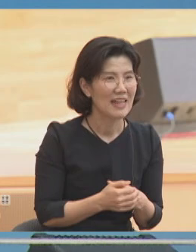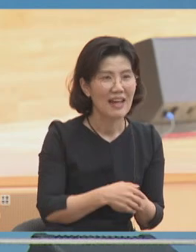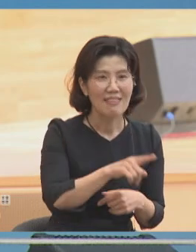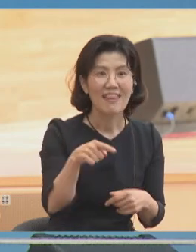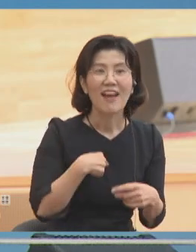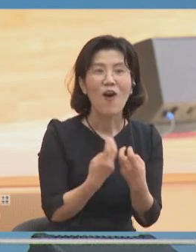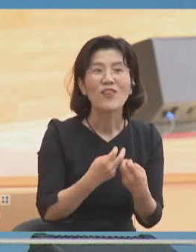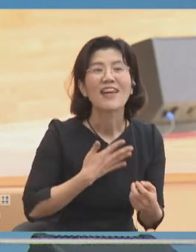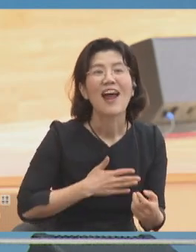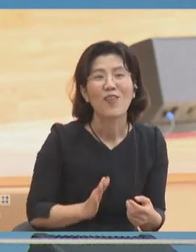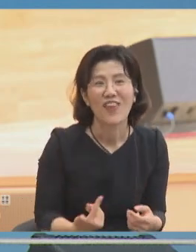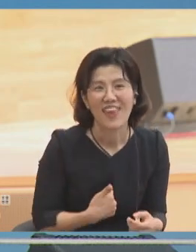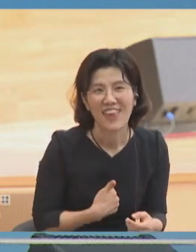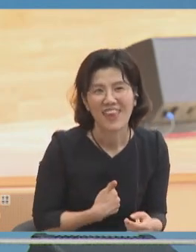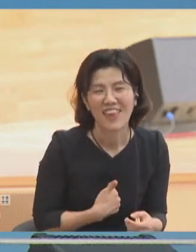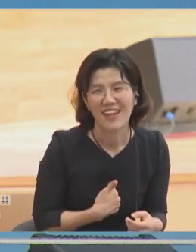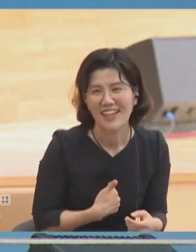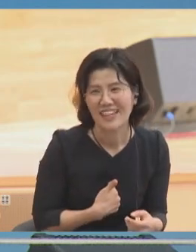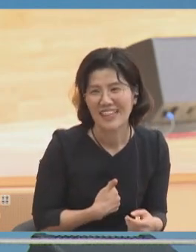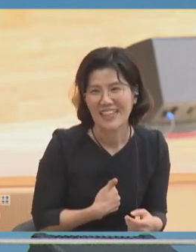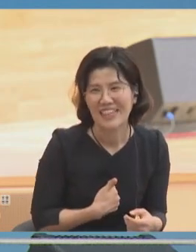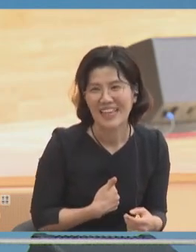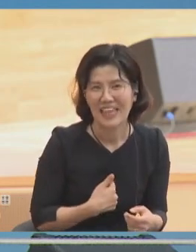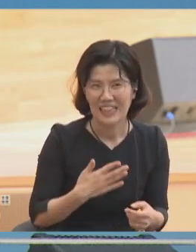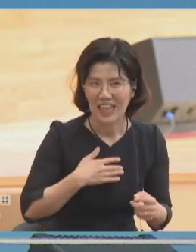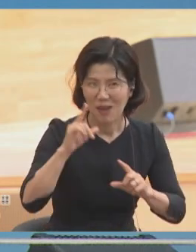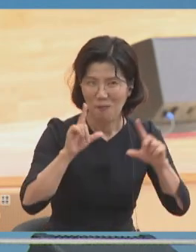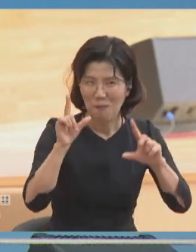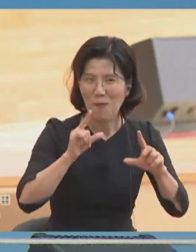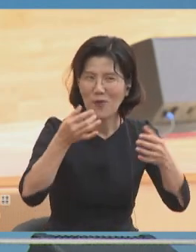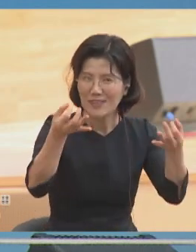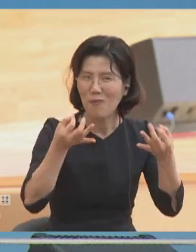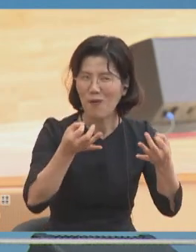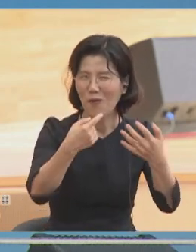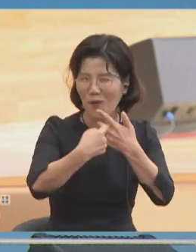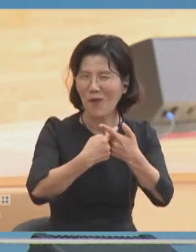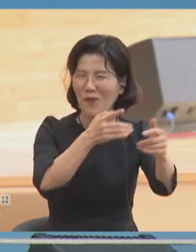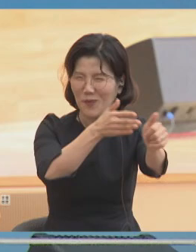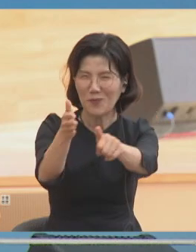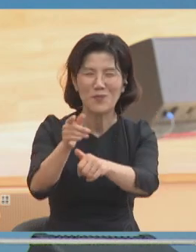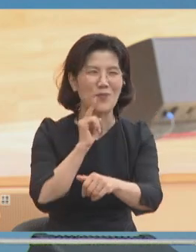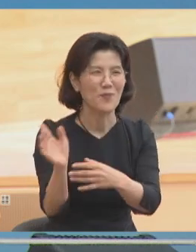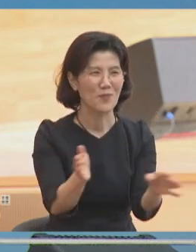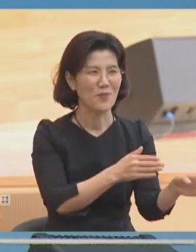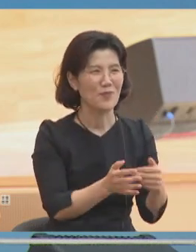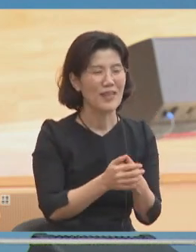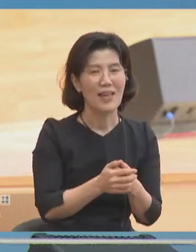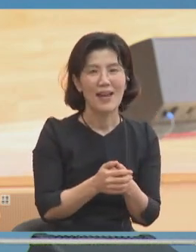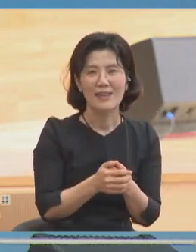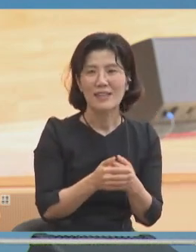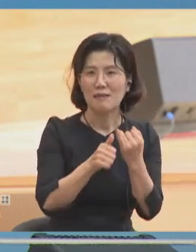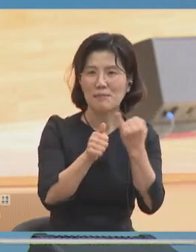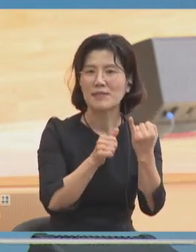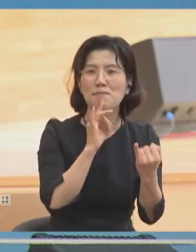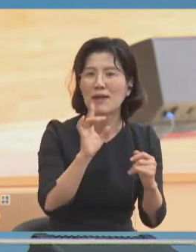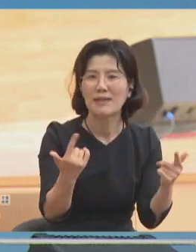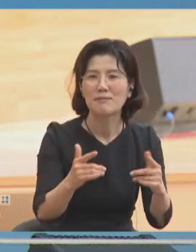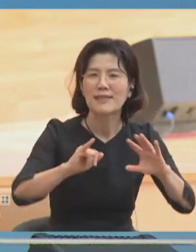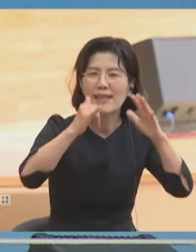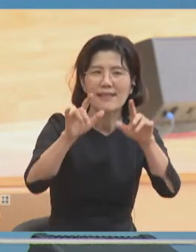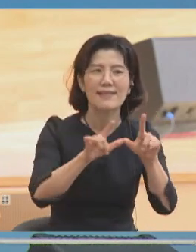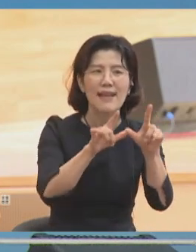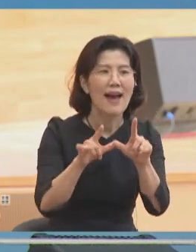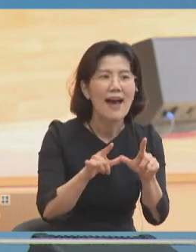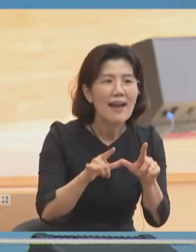제가 알았을까요 제 표정으로 답변을 대신하도록 하겠습니다 분 비담 배우자니까요 세상을 살아가는